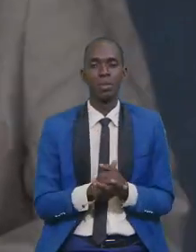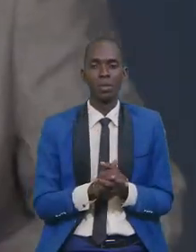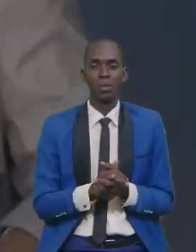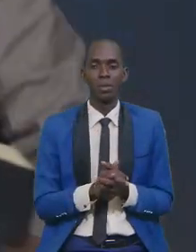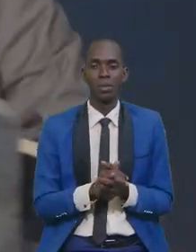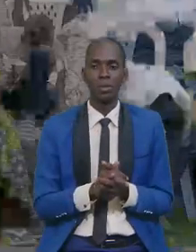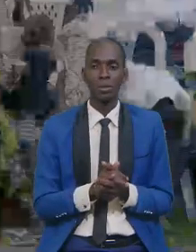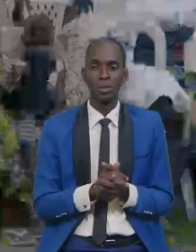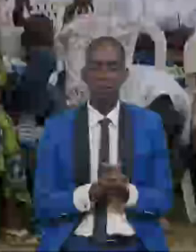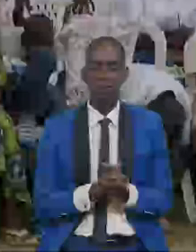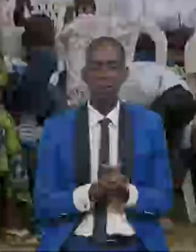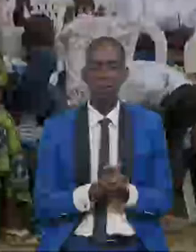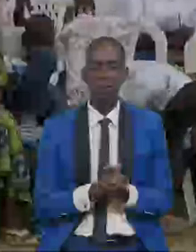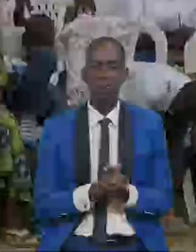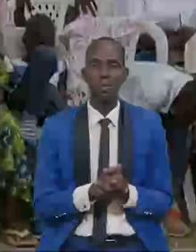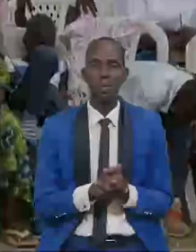service.